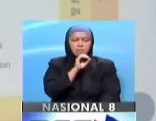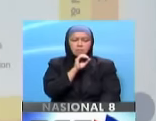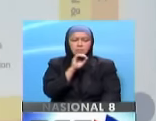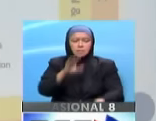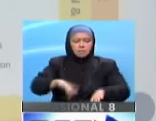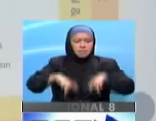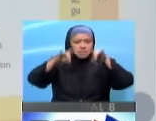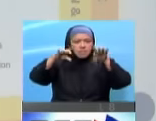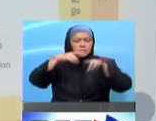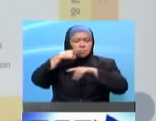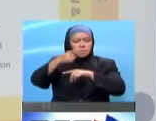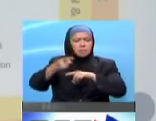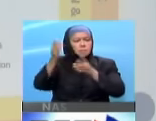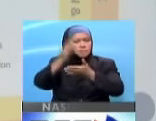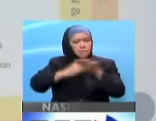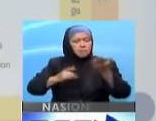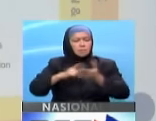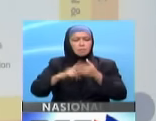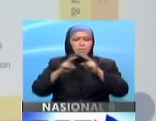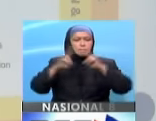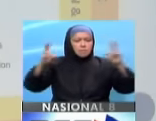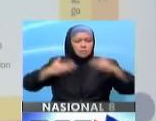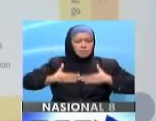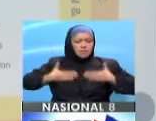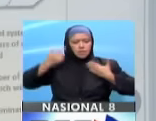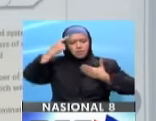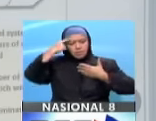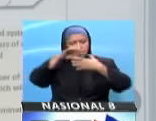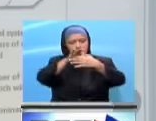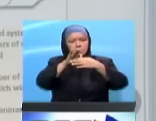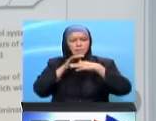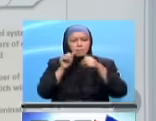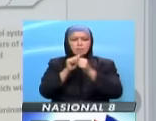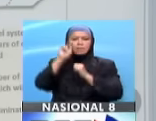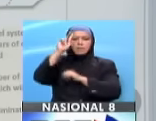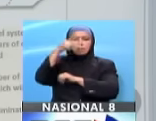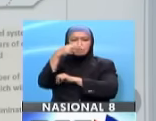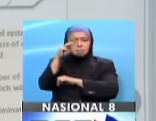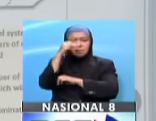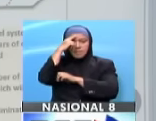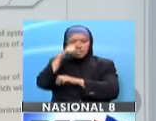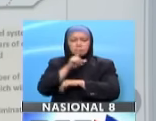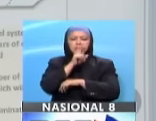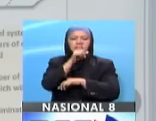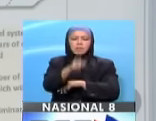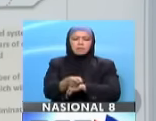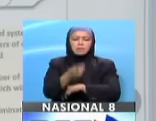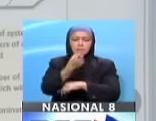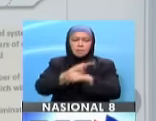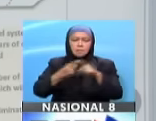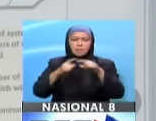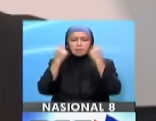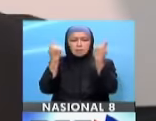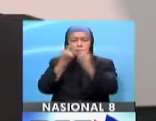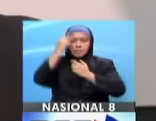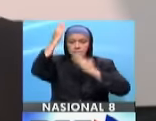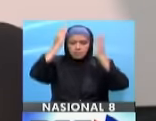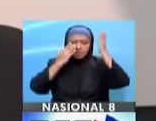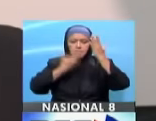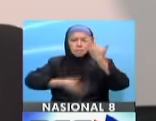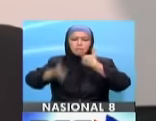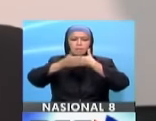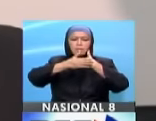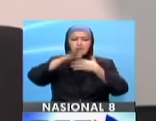Campbell, pihaknya amat berbesar hati untuk bekerjasama dengan KHM dalam merealisasikan impian Malaysia kembali beraksi di Olimpik. But the